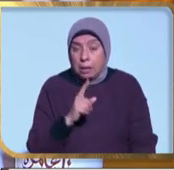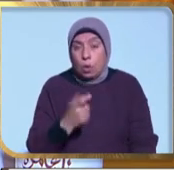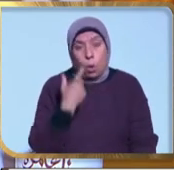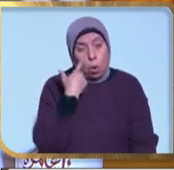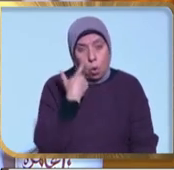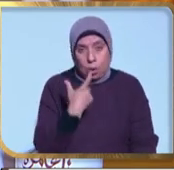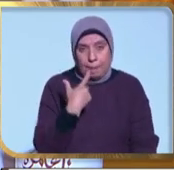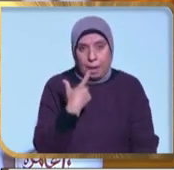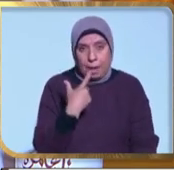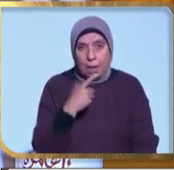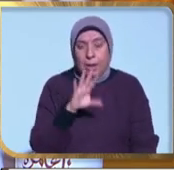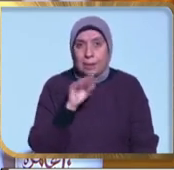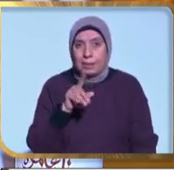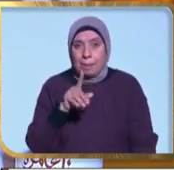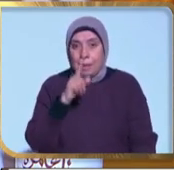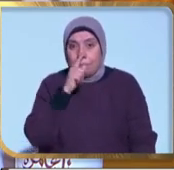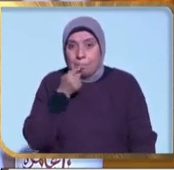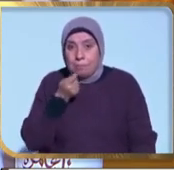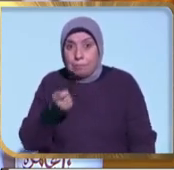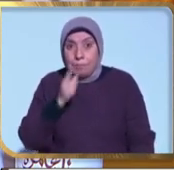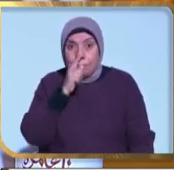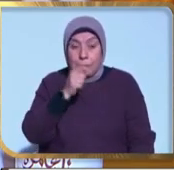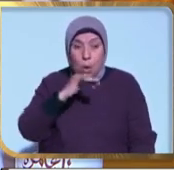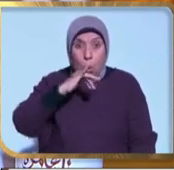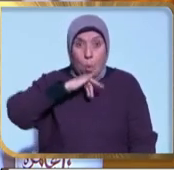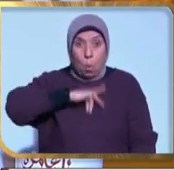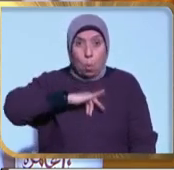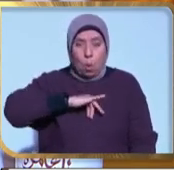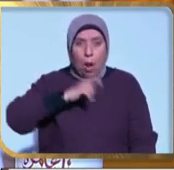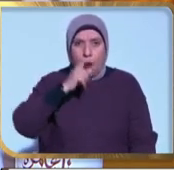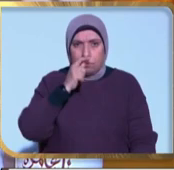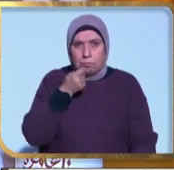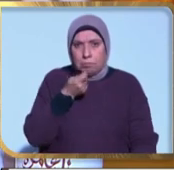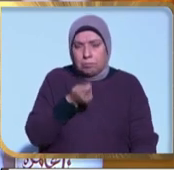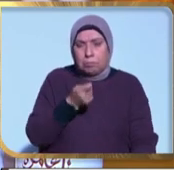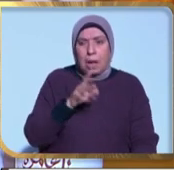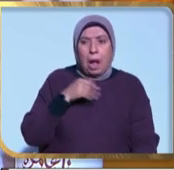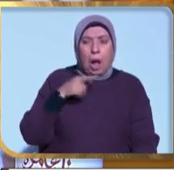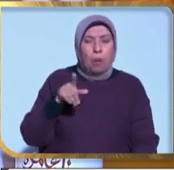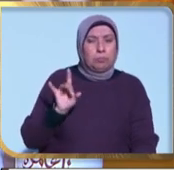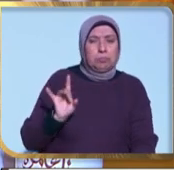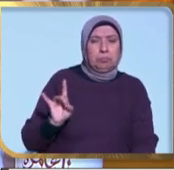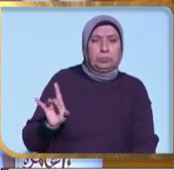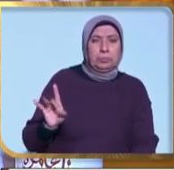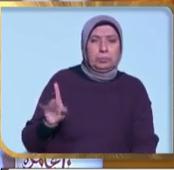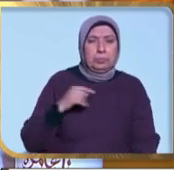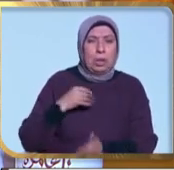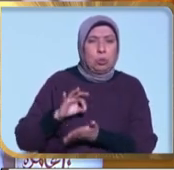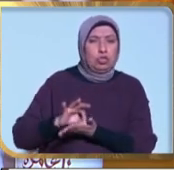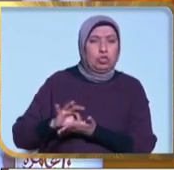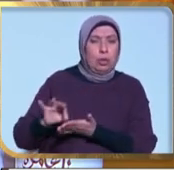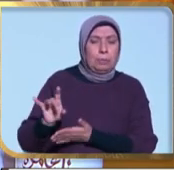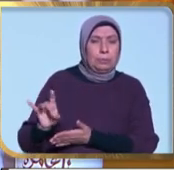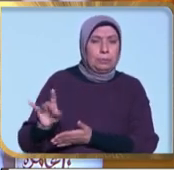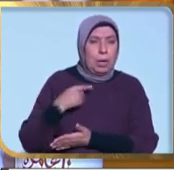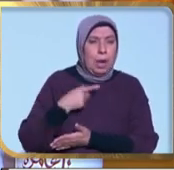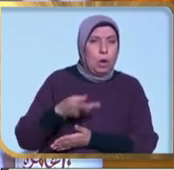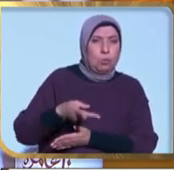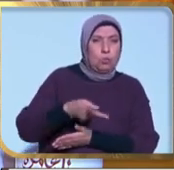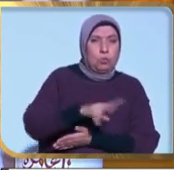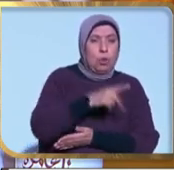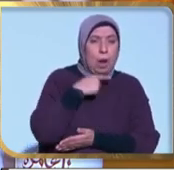ده من غير ما هو يقصد او ينمي او ينوي حرمان حد من الورثه